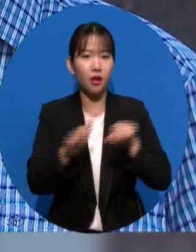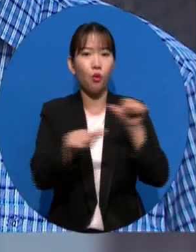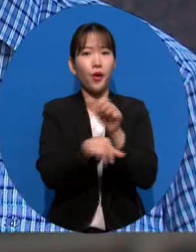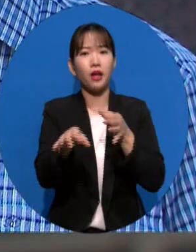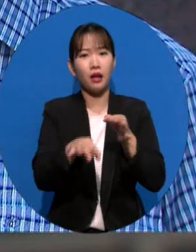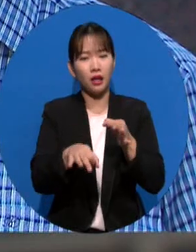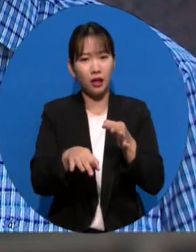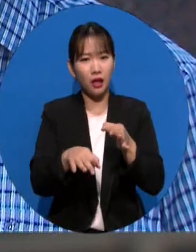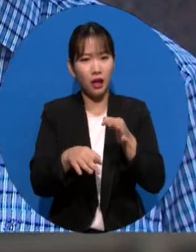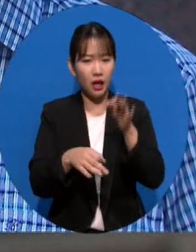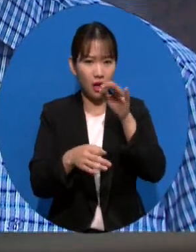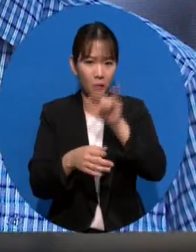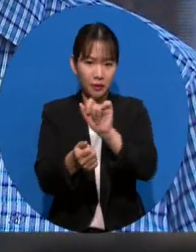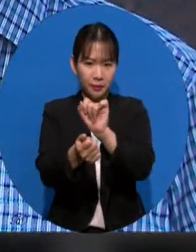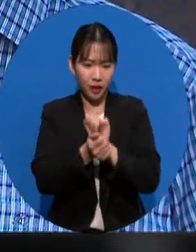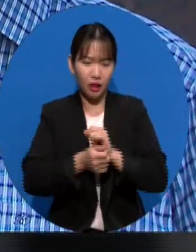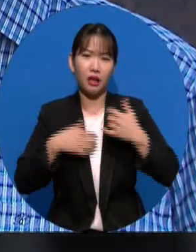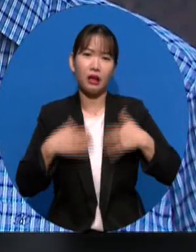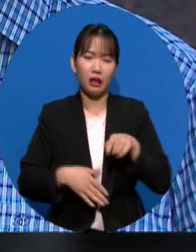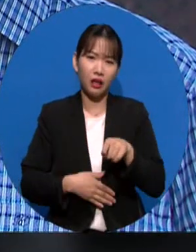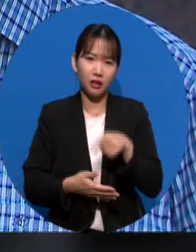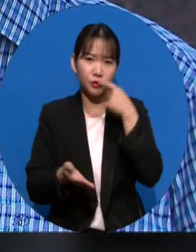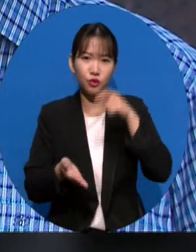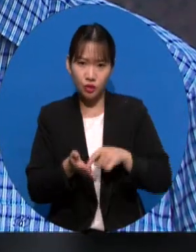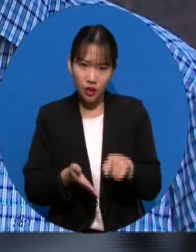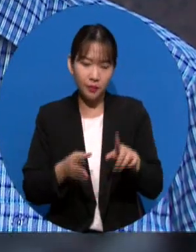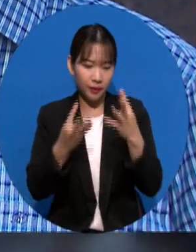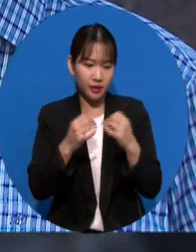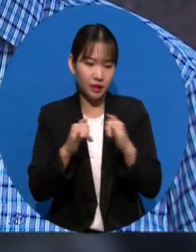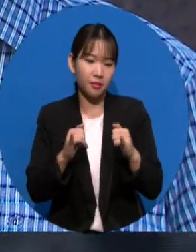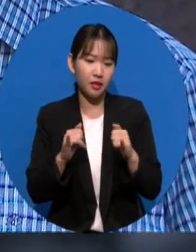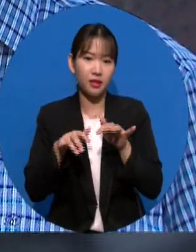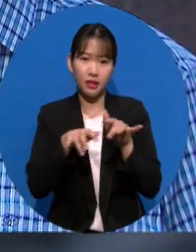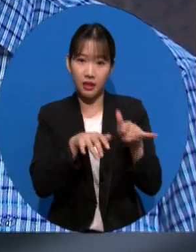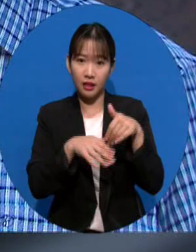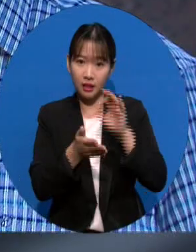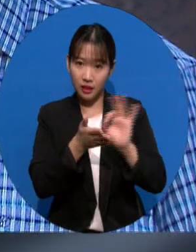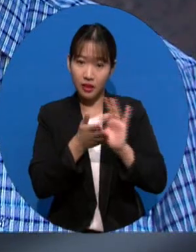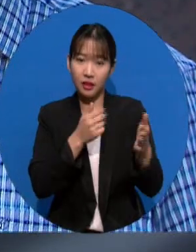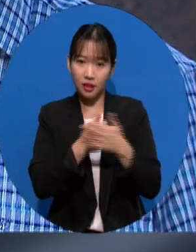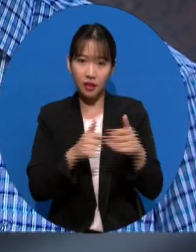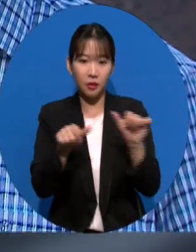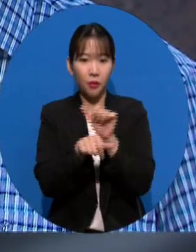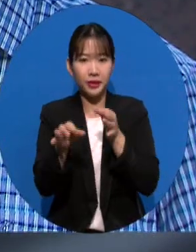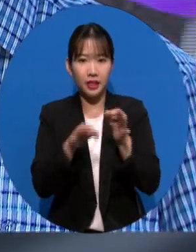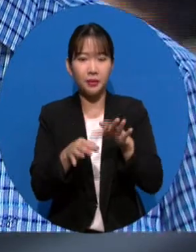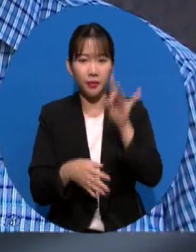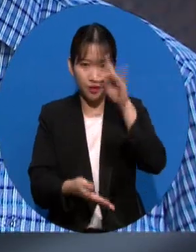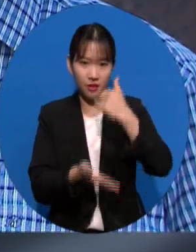상당히 방역 상황도 취약하고 많은 시민들이 이용하고 있기 때문에 5일장을 시장하는